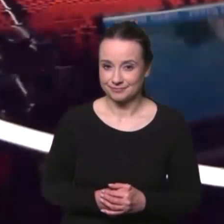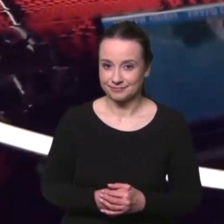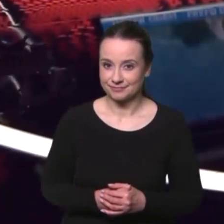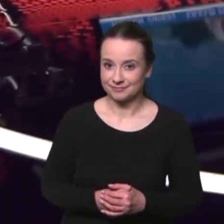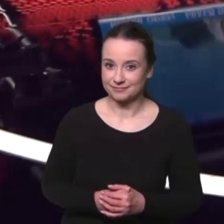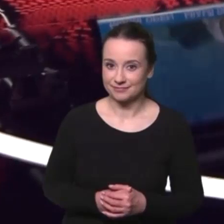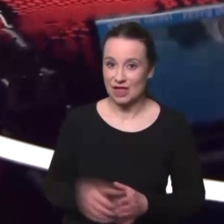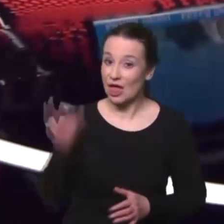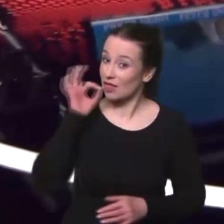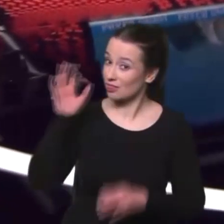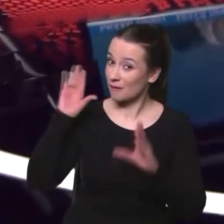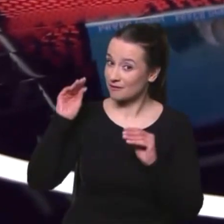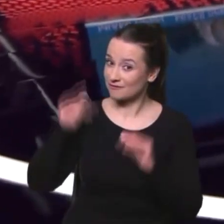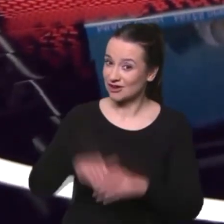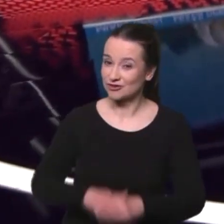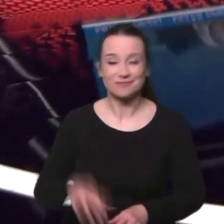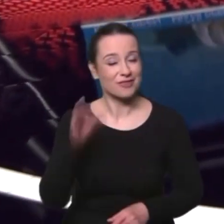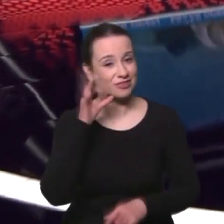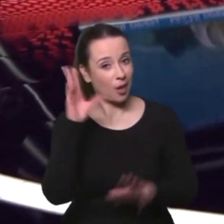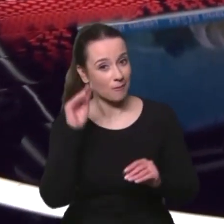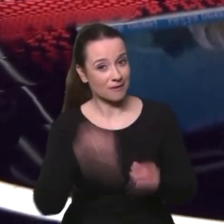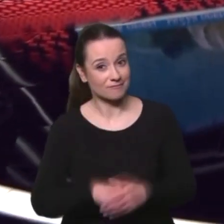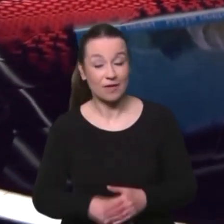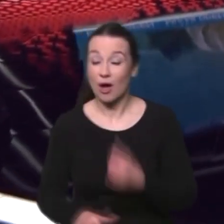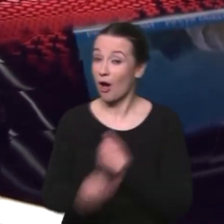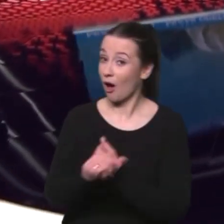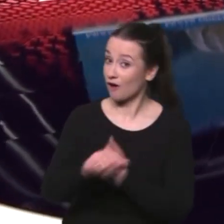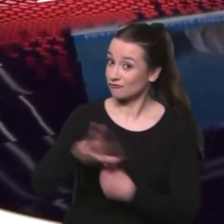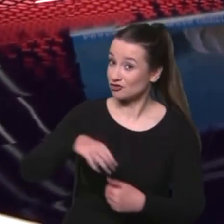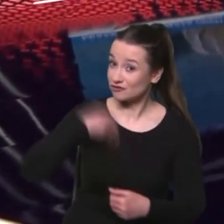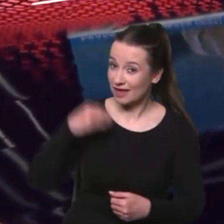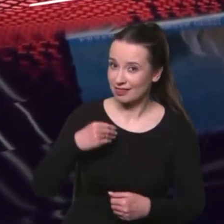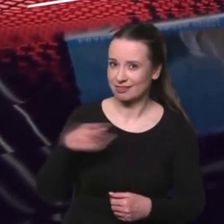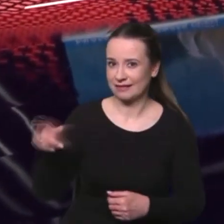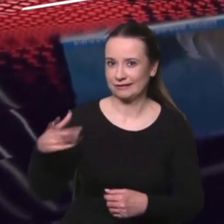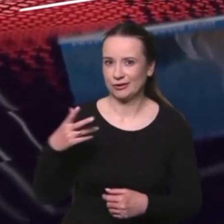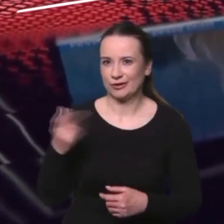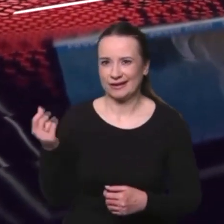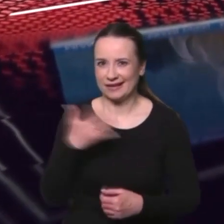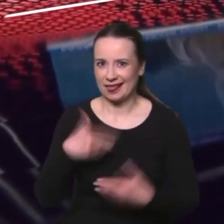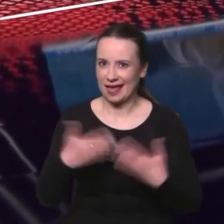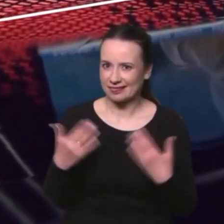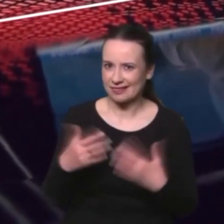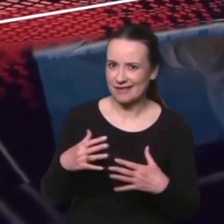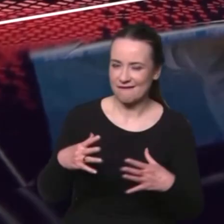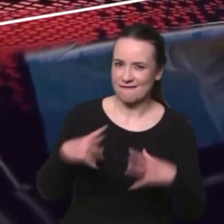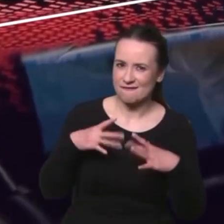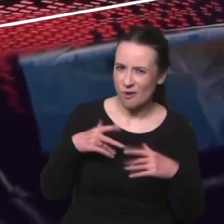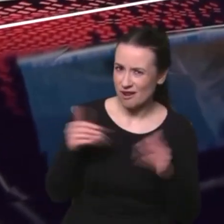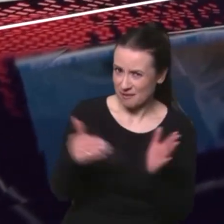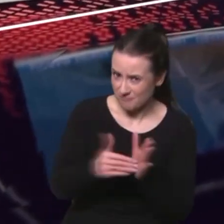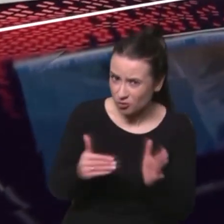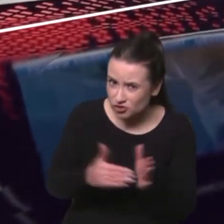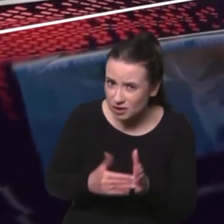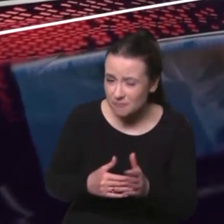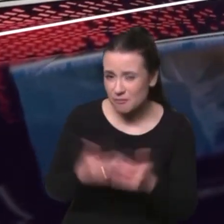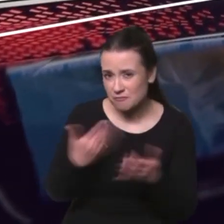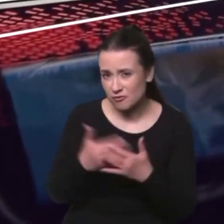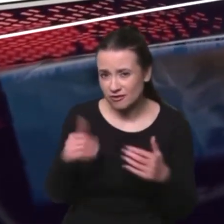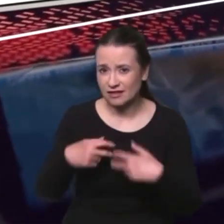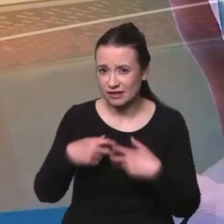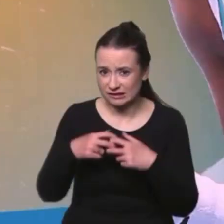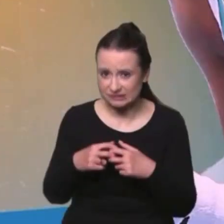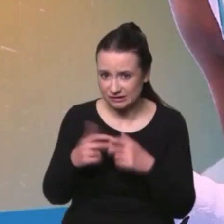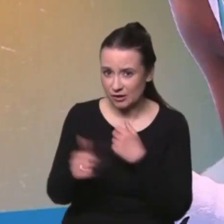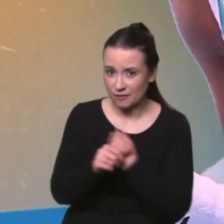Dobry wieczór. Dobry wieczór. Agata, czy ten uraz Igi Świątek rozwiąże kilka dni wolnego? Bo być może ona tego po prostu potrzebuje. Tak, tak, tak. Zaraz zerkniemy jeszcze